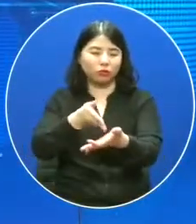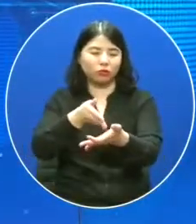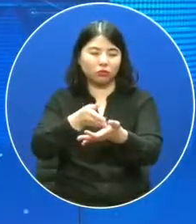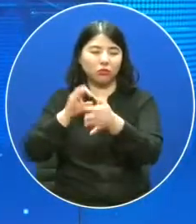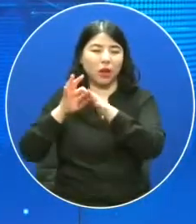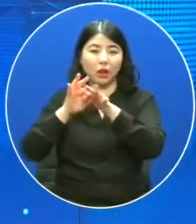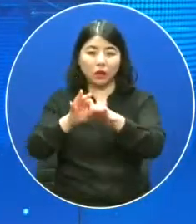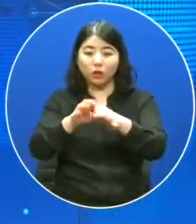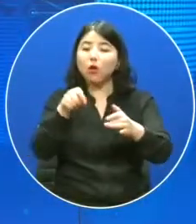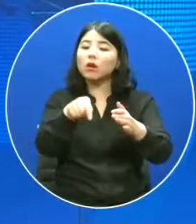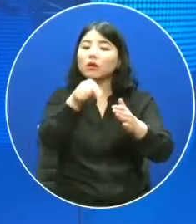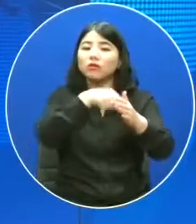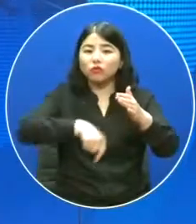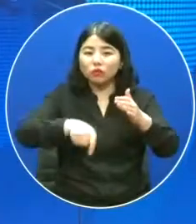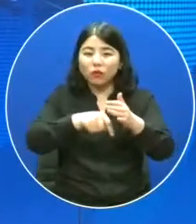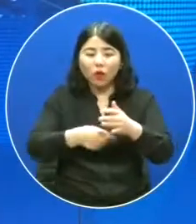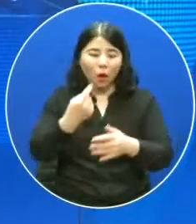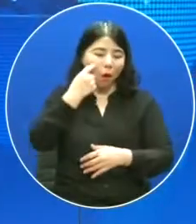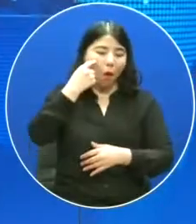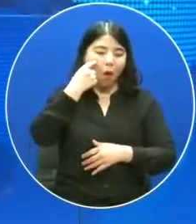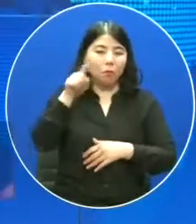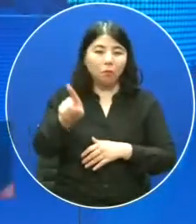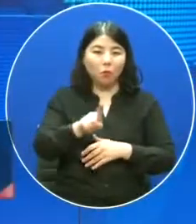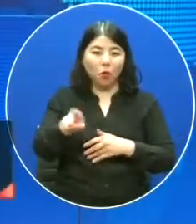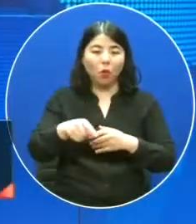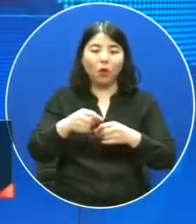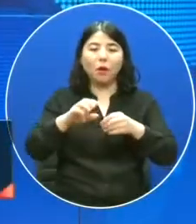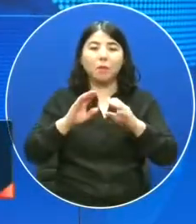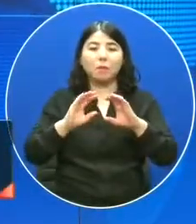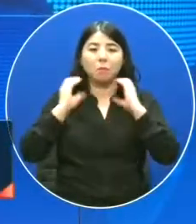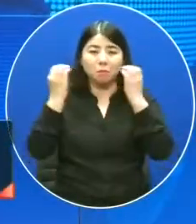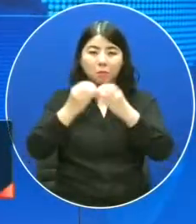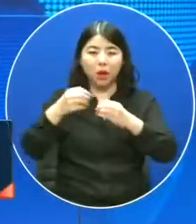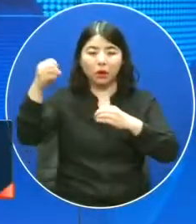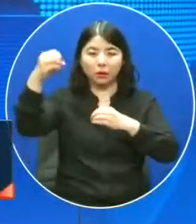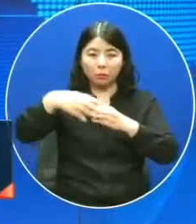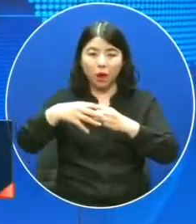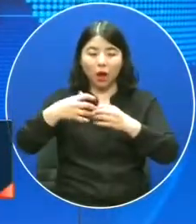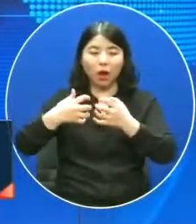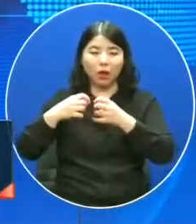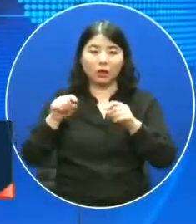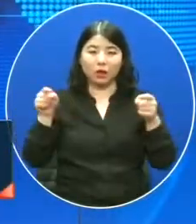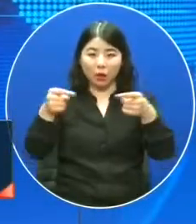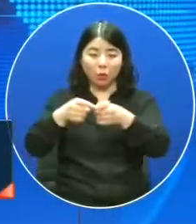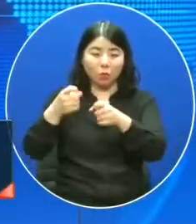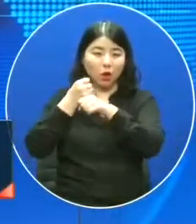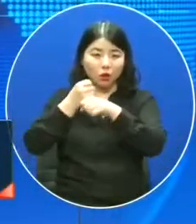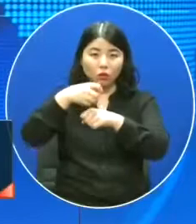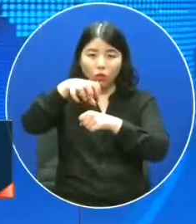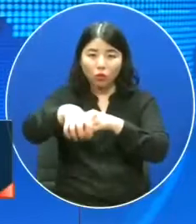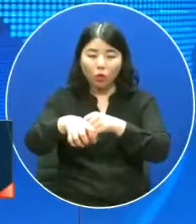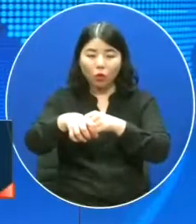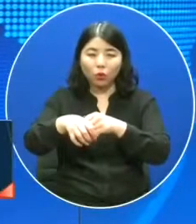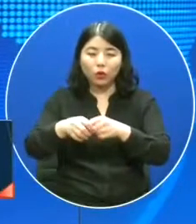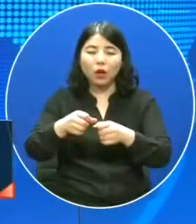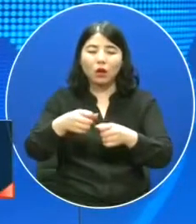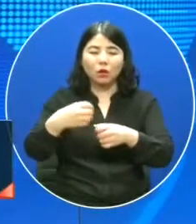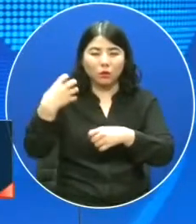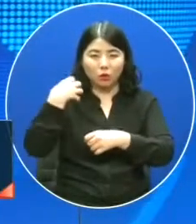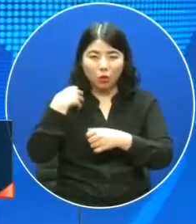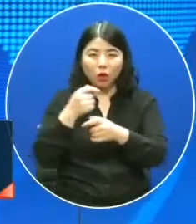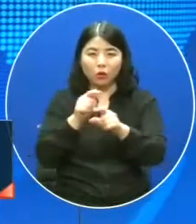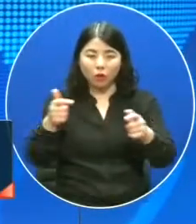이어졌습니다. 그 중에서 눈에 띄는 것은 차세대 방사광 가속기 활용과 파급 효과를 심층